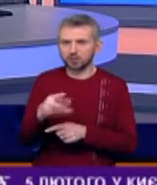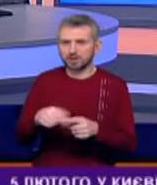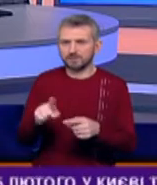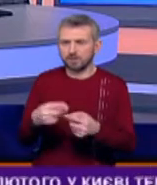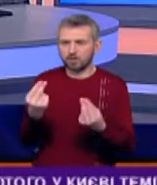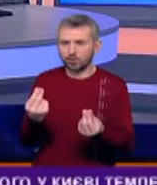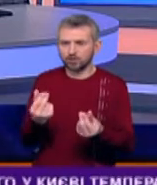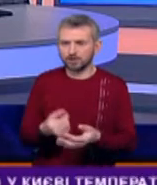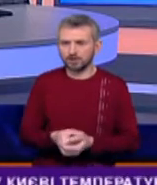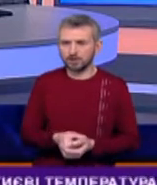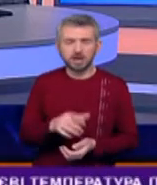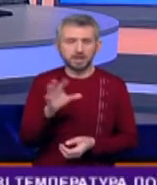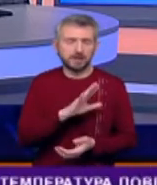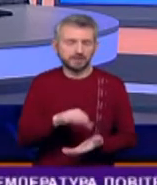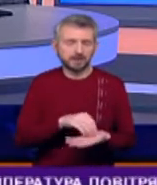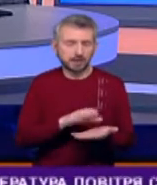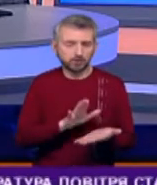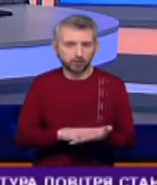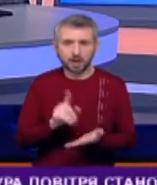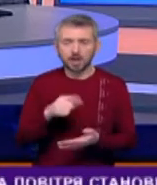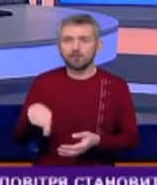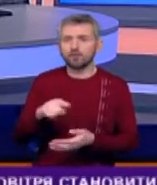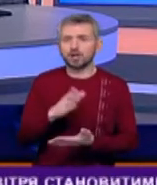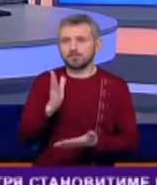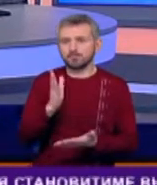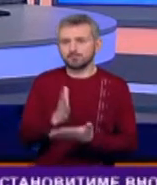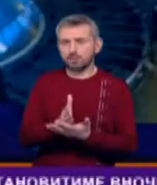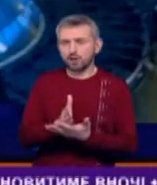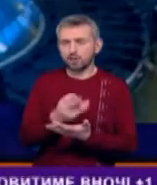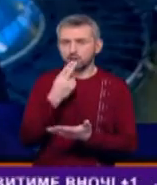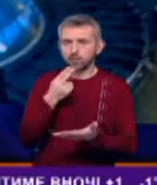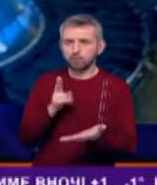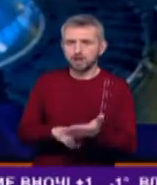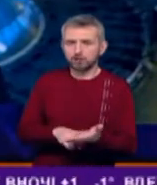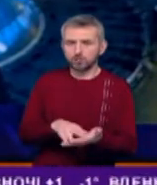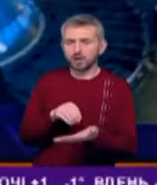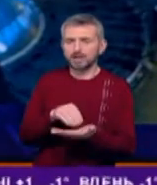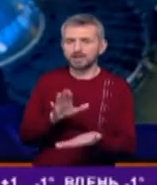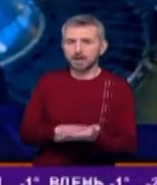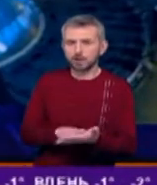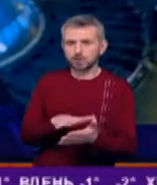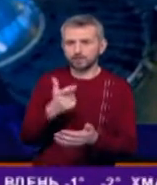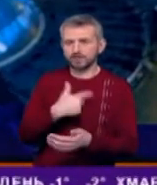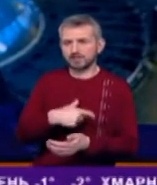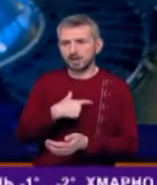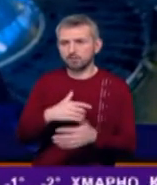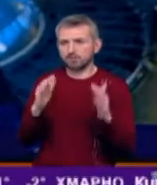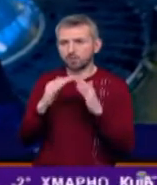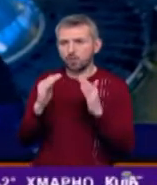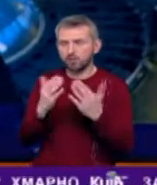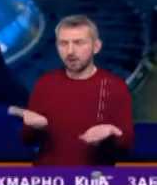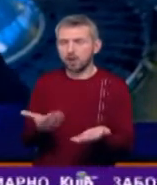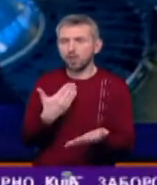всі зареєстровані там. Не всі зареєстровані, але вони мають там прописку, чи як воно, там реєстрацію в себе, вдома.